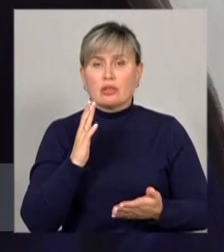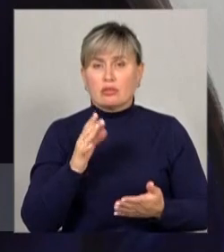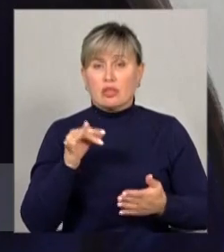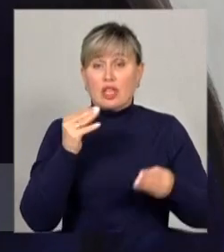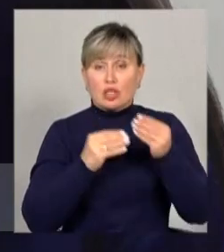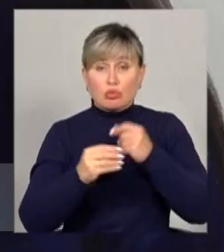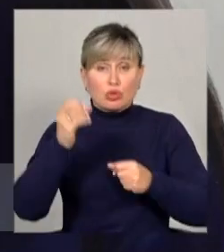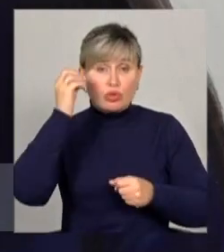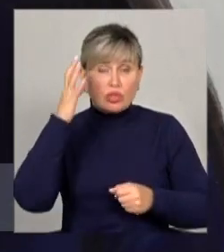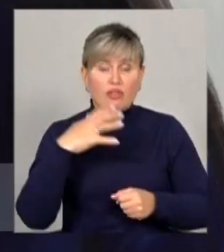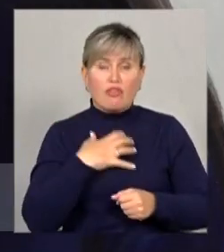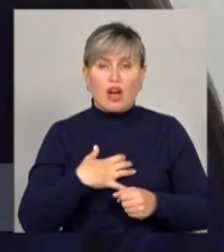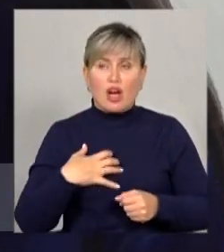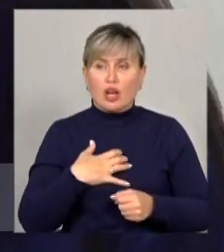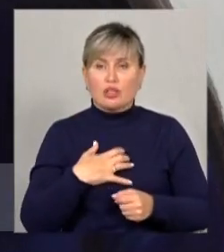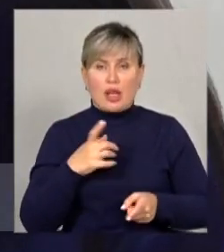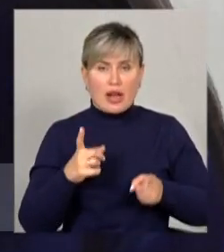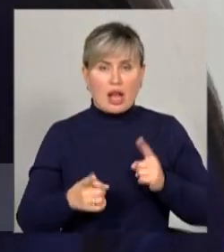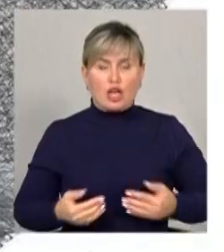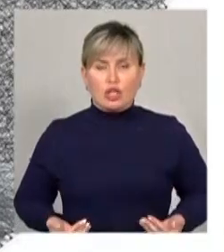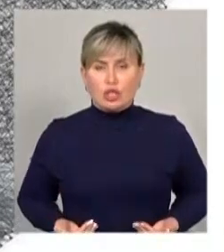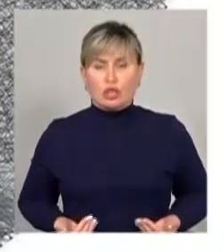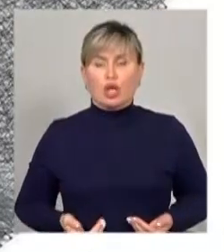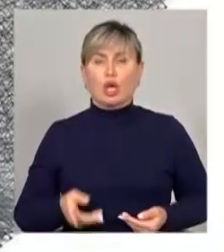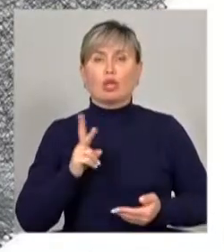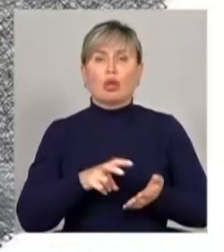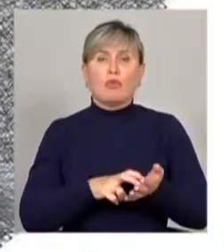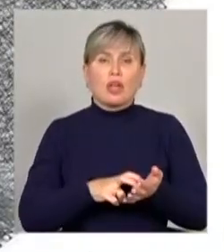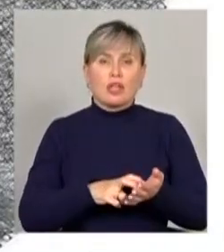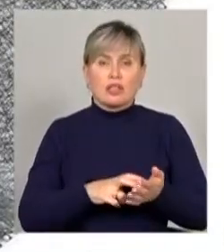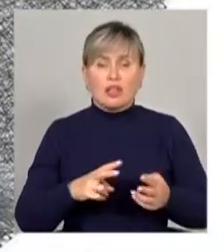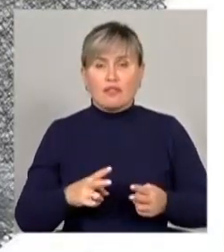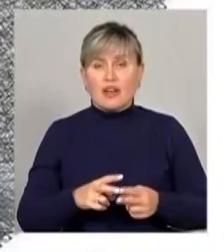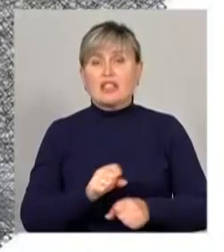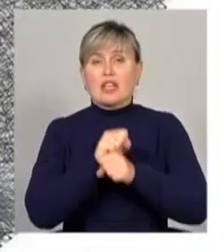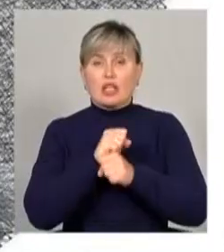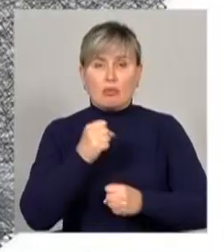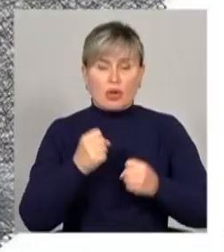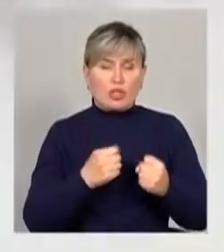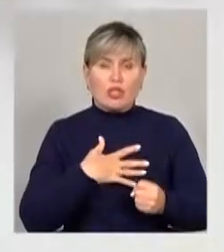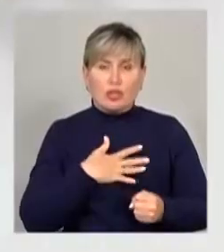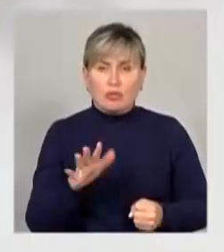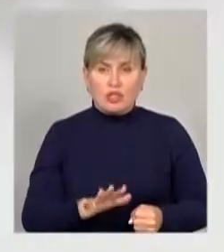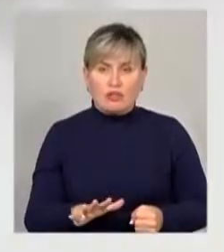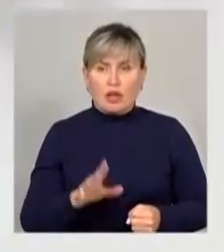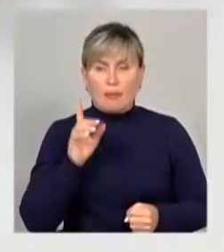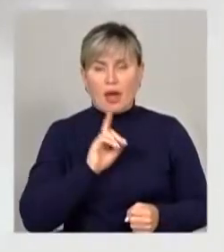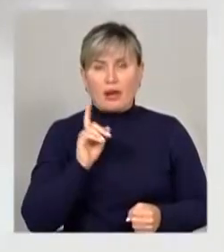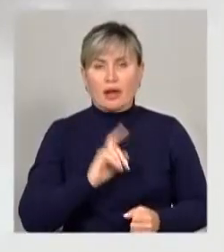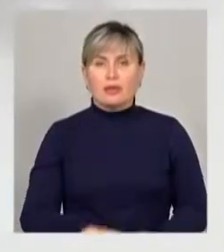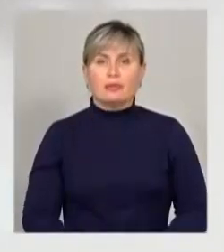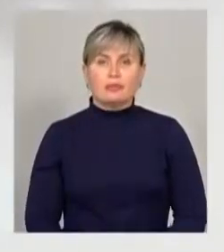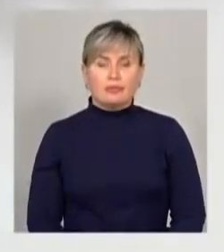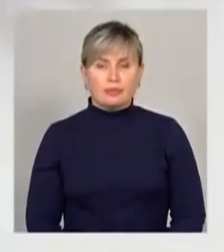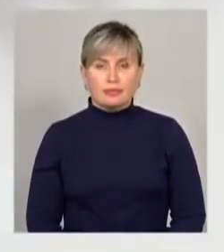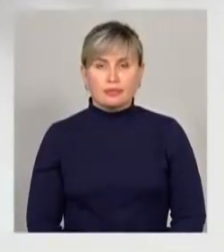искусственный интеллект станет важной частью реальной жизни. А тем, кто боятся восстания машин, можно не переживать. По крайней мере, пока. Рамина